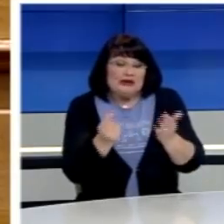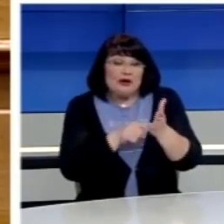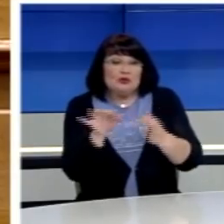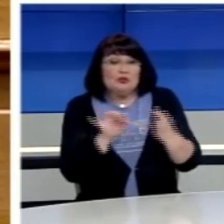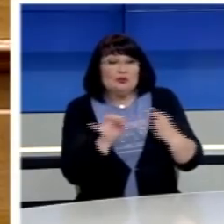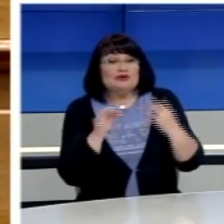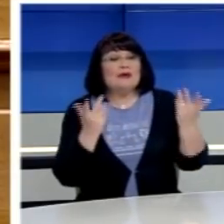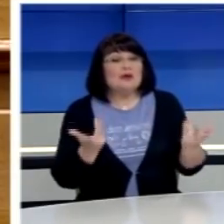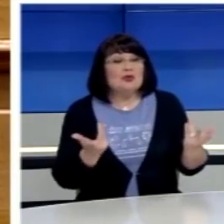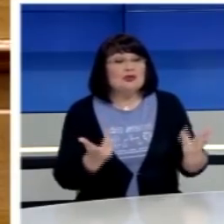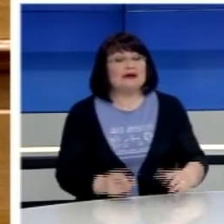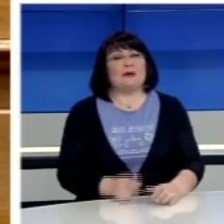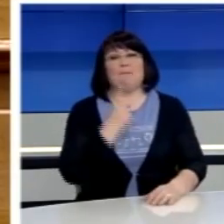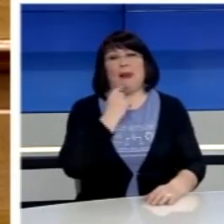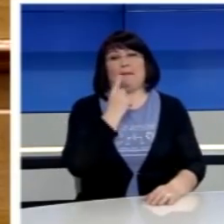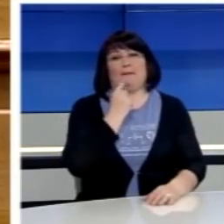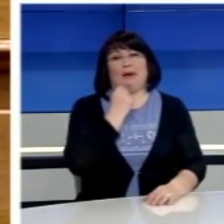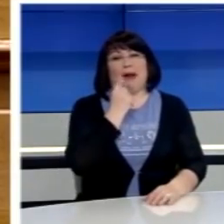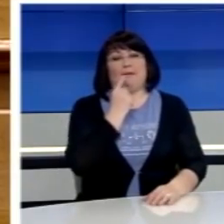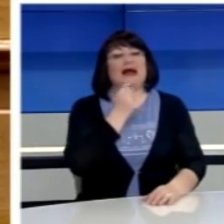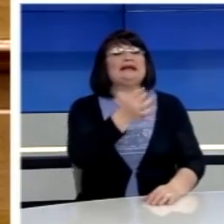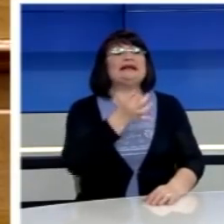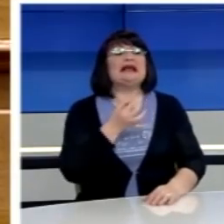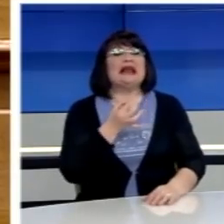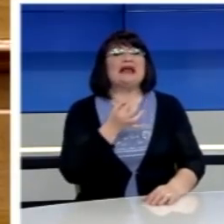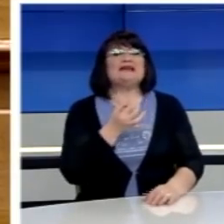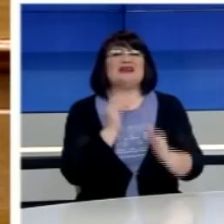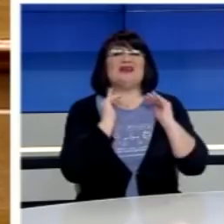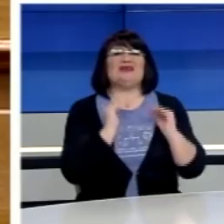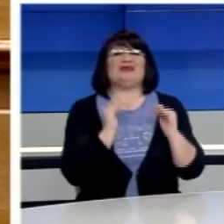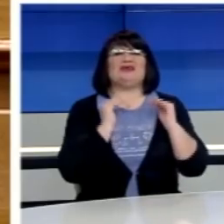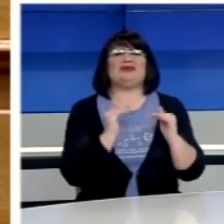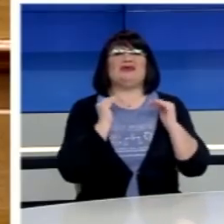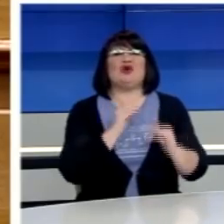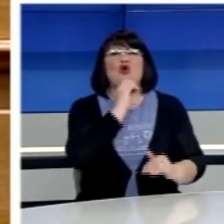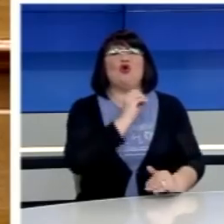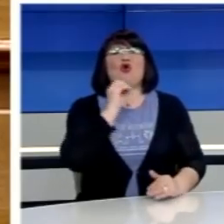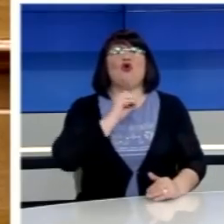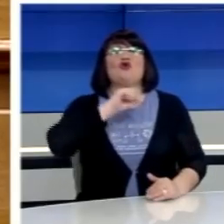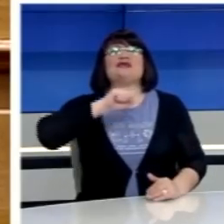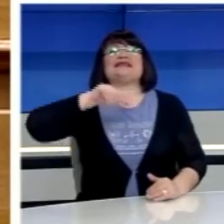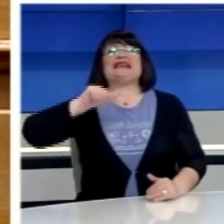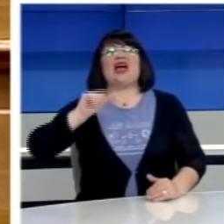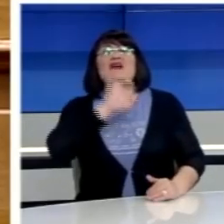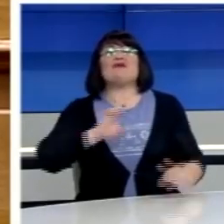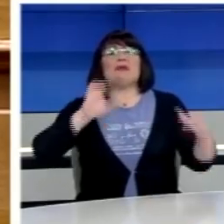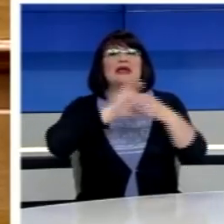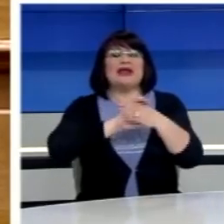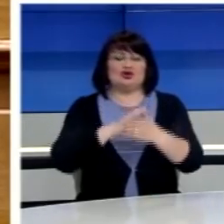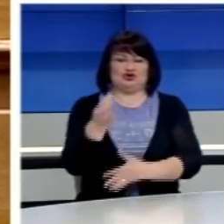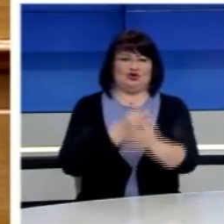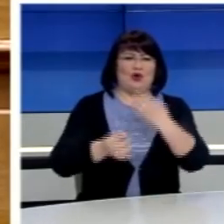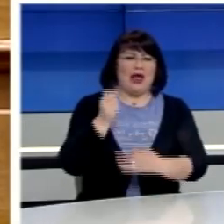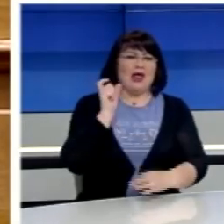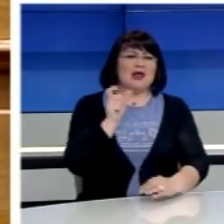βρει την καραμέλα που πιπιλίζει ο ΟΣΑ και η Ευρωπαϊκή Ένωση και